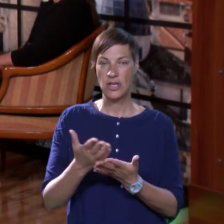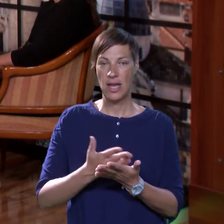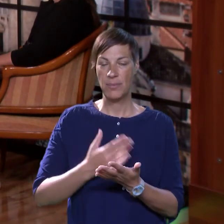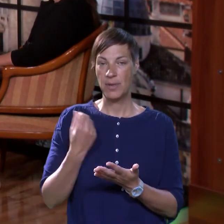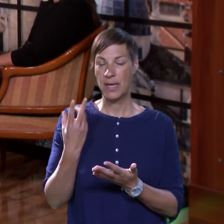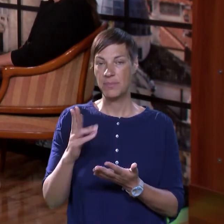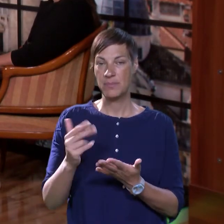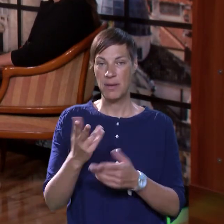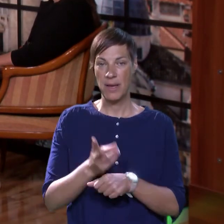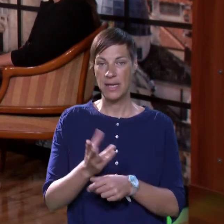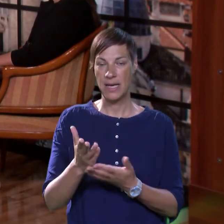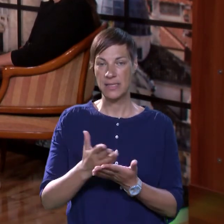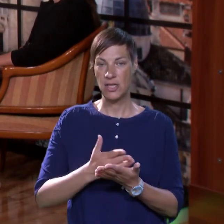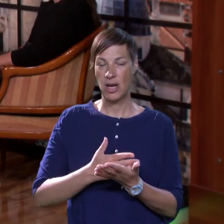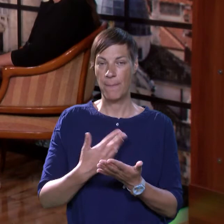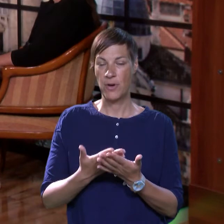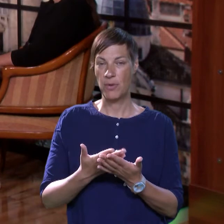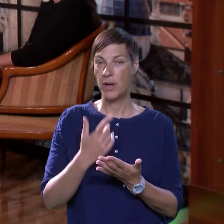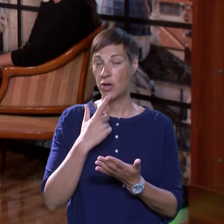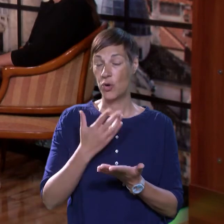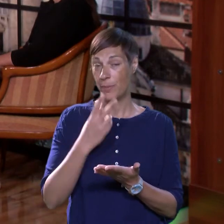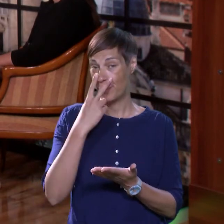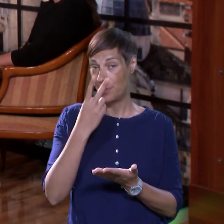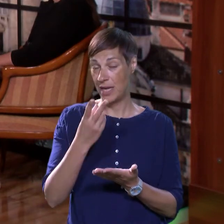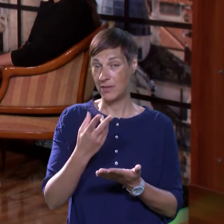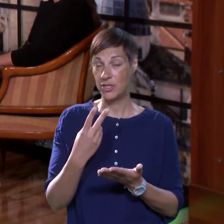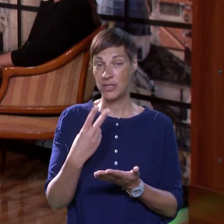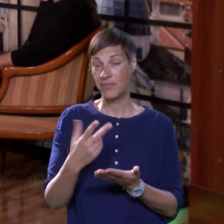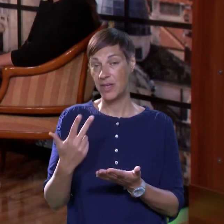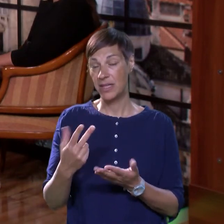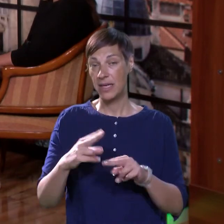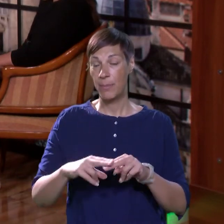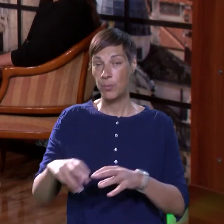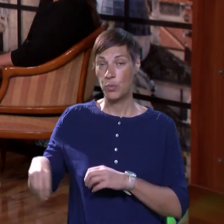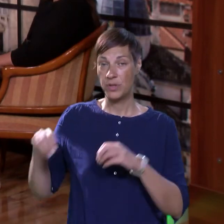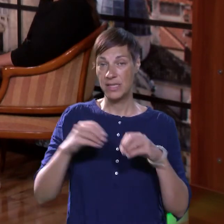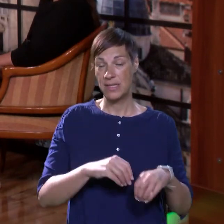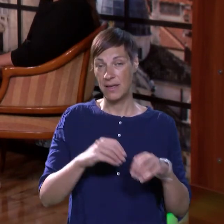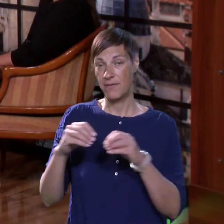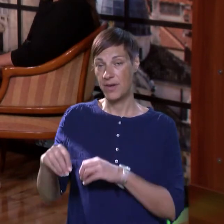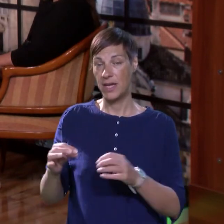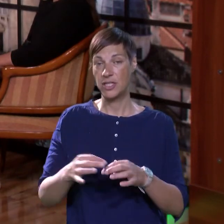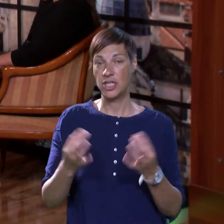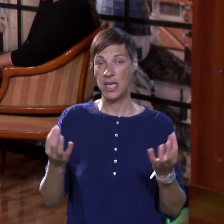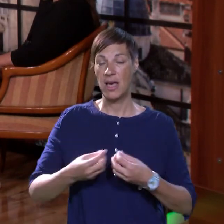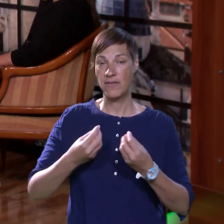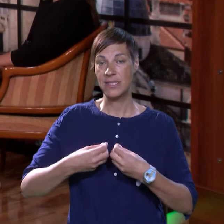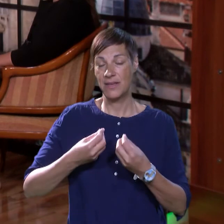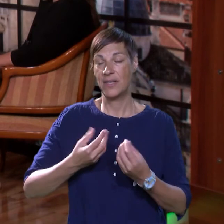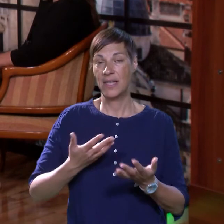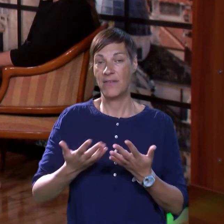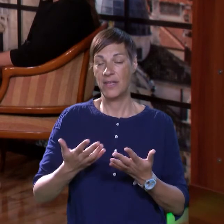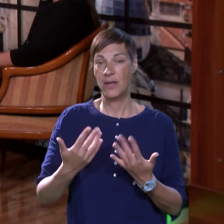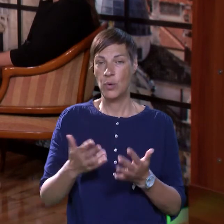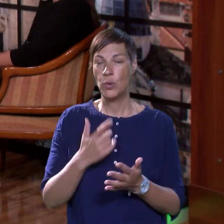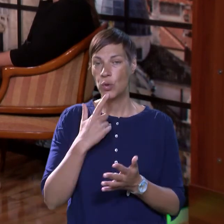program. Kada bismo imali nacionalni program koji onda u sebi predviđa, a koji je 2-3 puta se vraća ovamo, onamo, javna savjetovanja, ovo, ono,